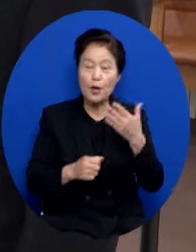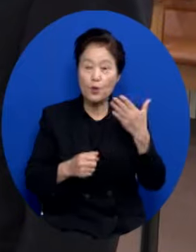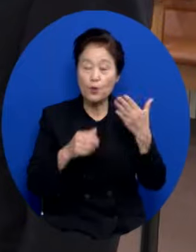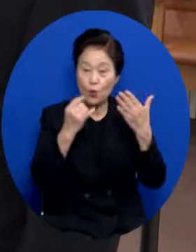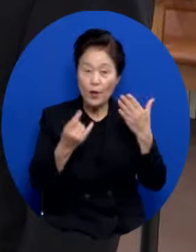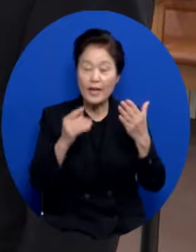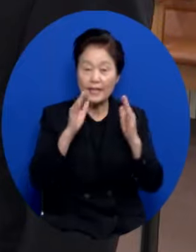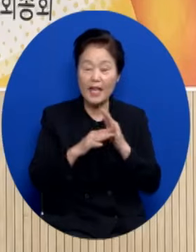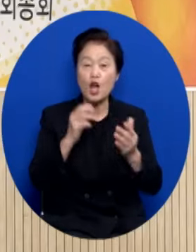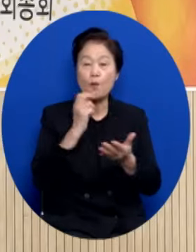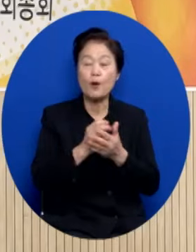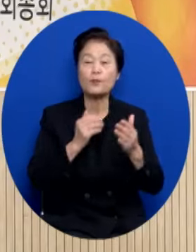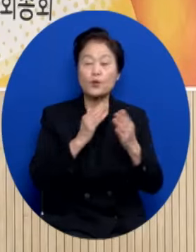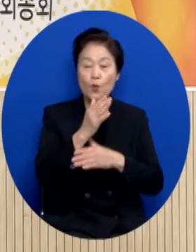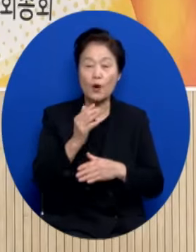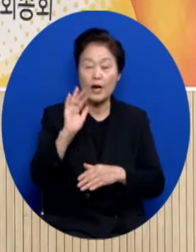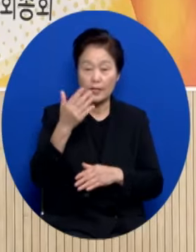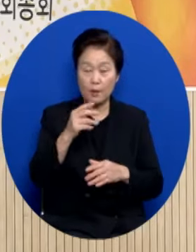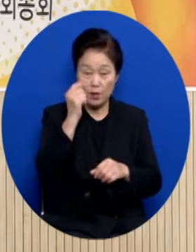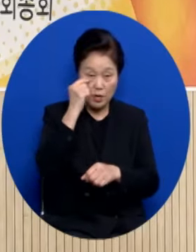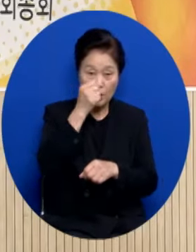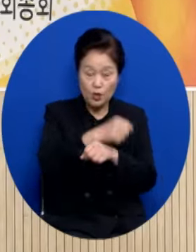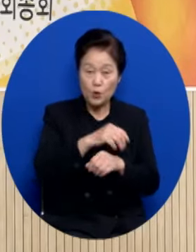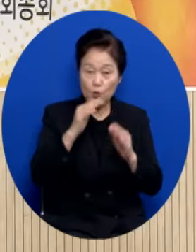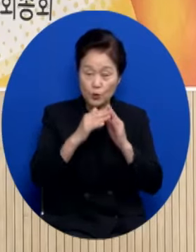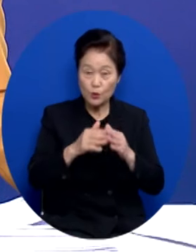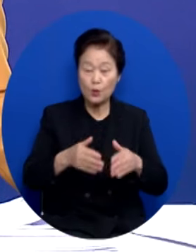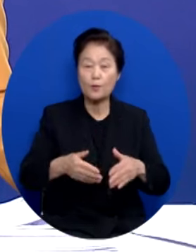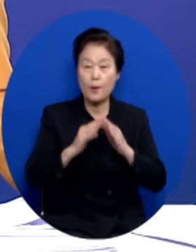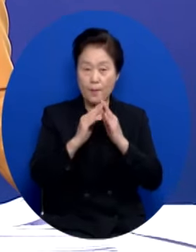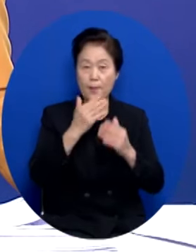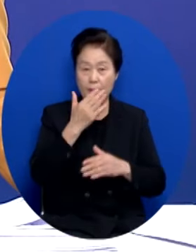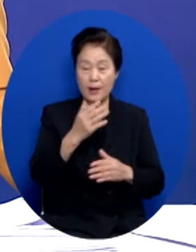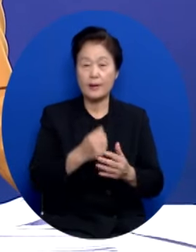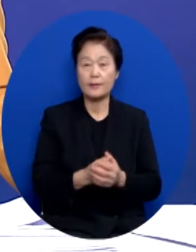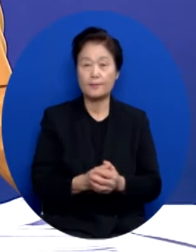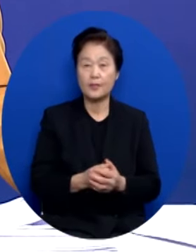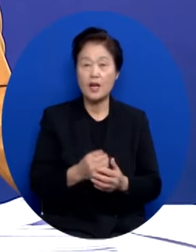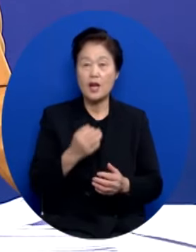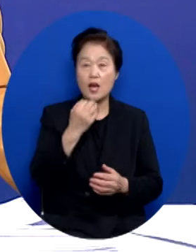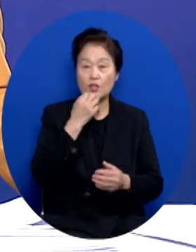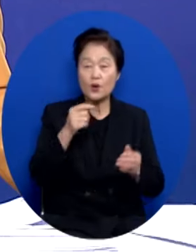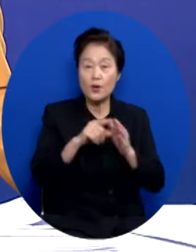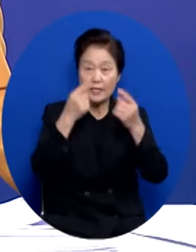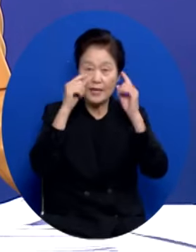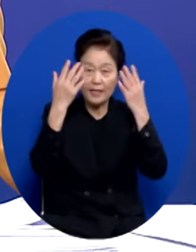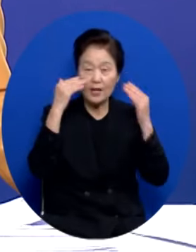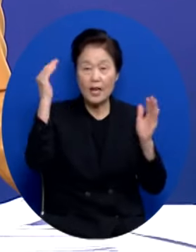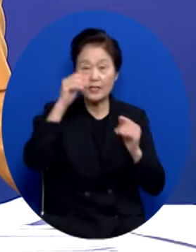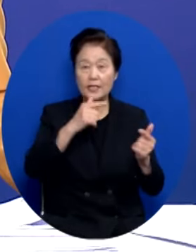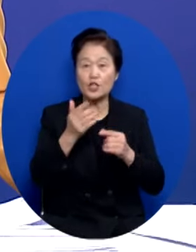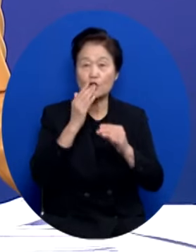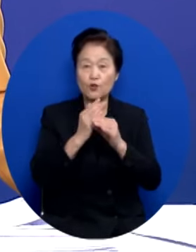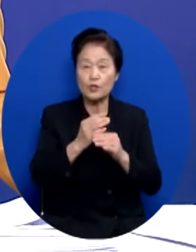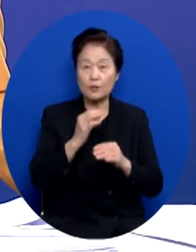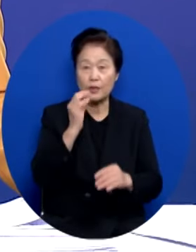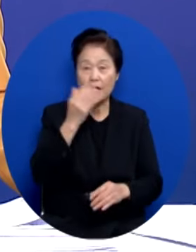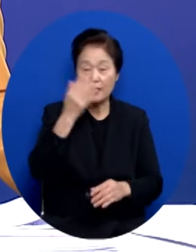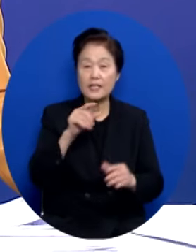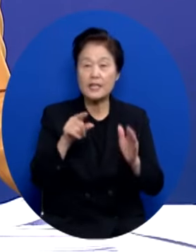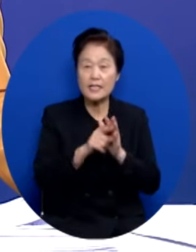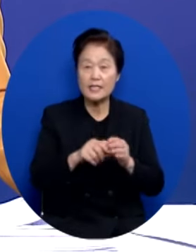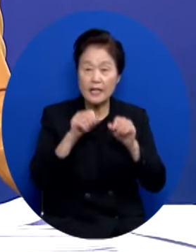총회에서 정관이 통과되며 연구소 설립이 확정됐습니다. 서울신대 학생들을 중심으로 성결 신앙을 전파하기